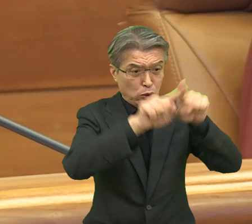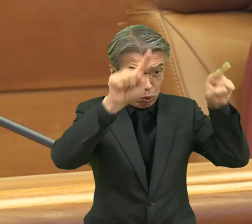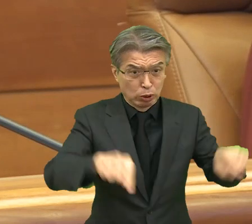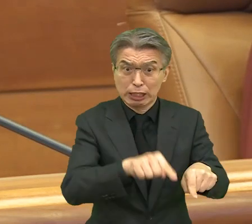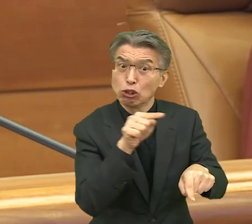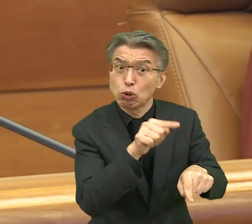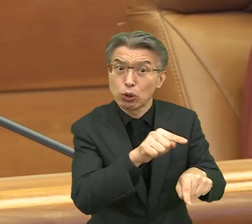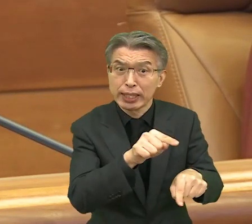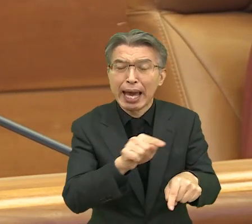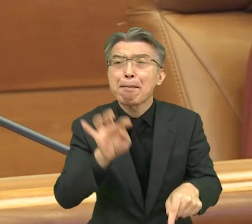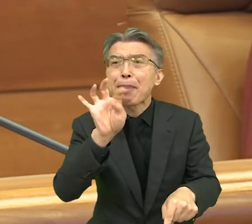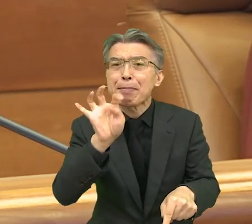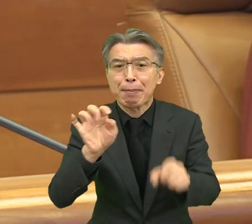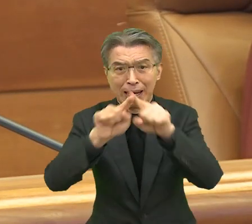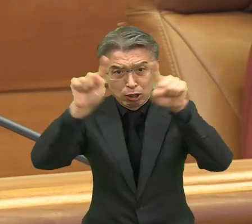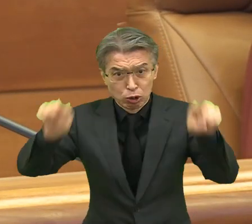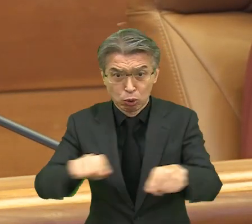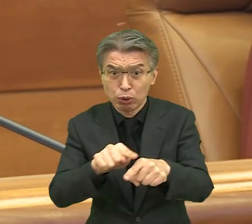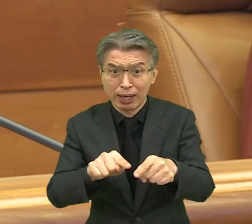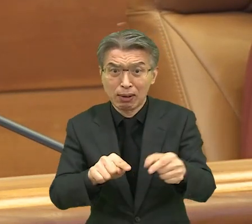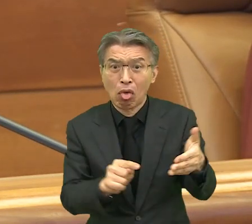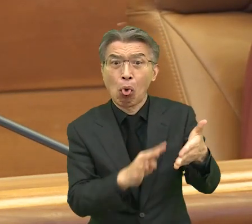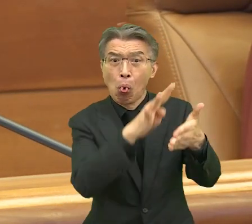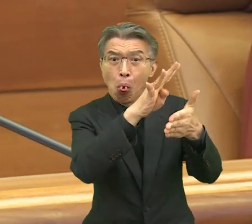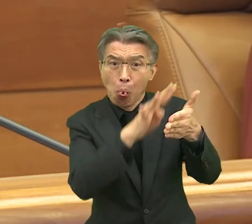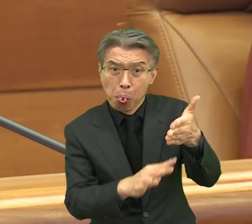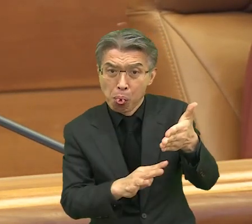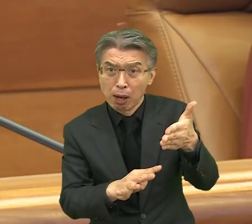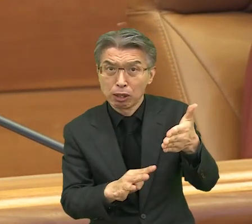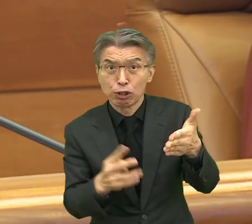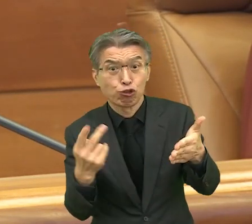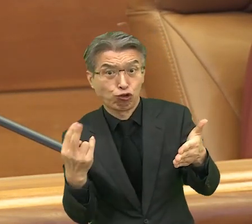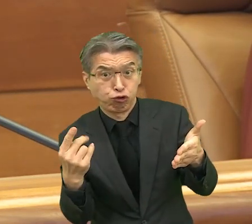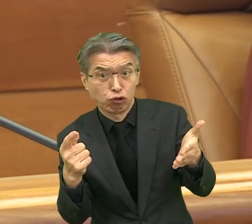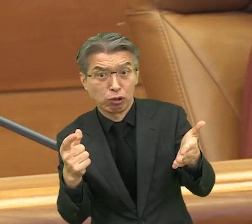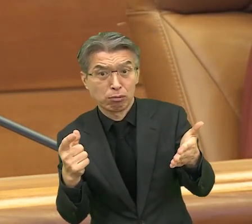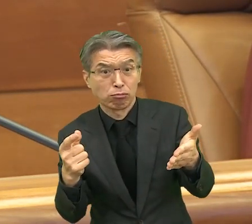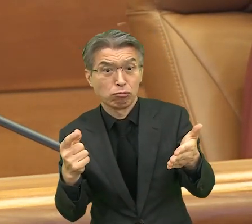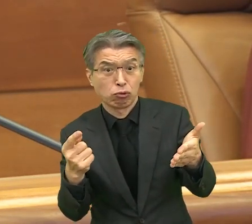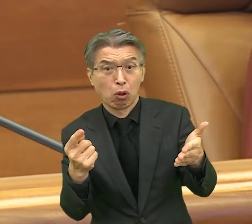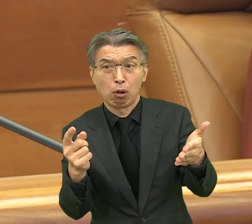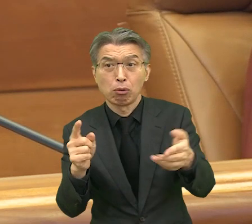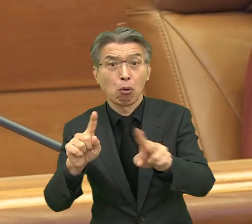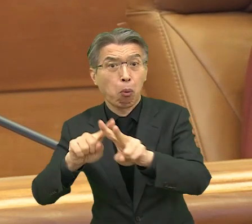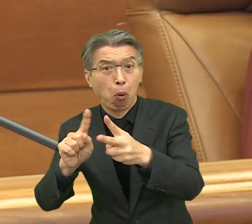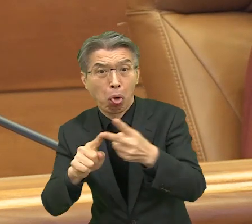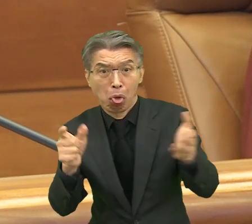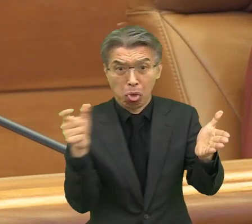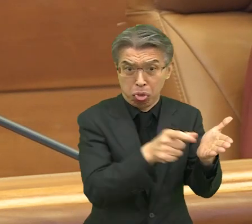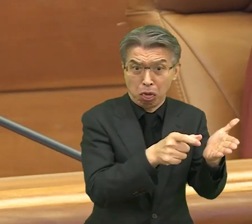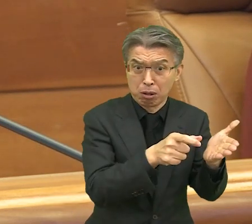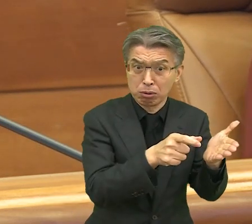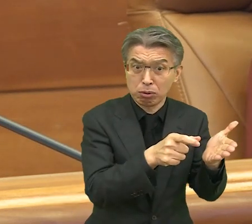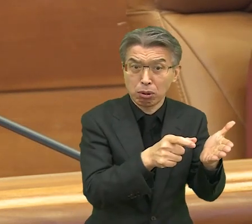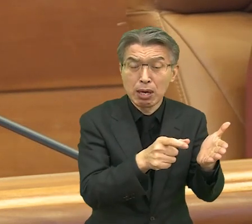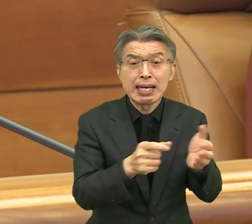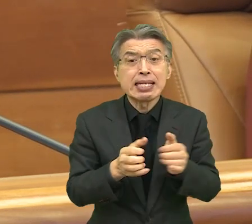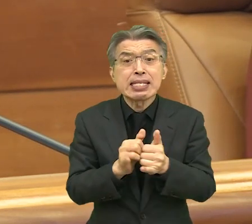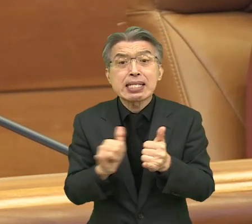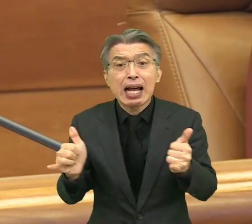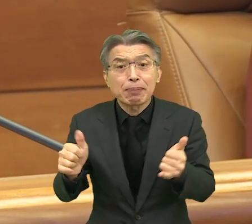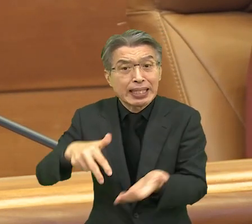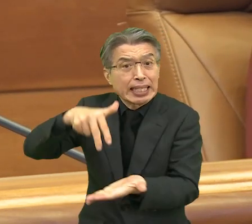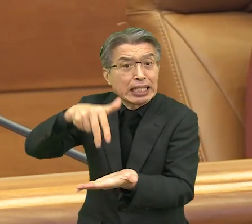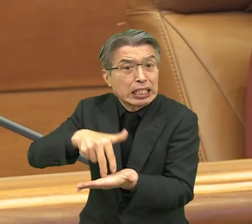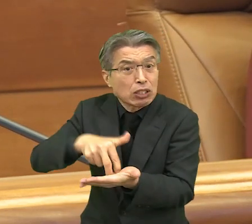용지에 QR코드와 1차원 바코드 중 어떤 것이 인쇄되는지 여부만으로 선거권자의 법적